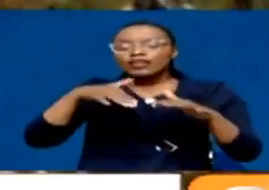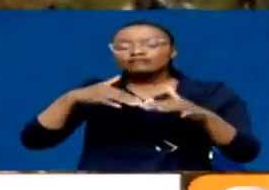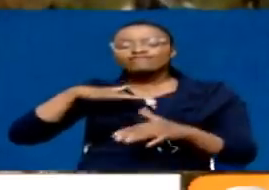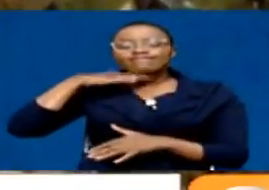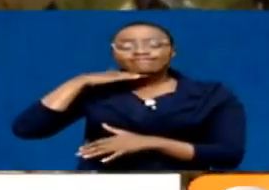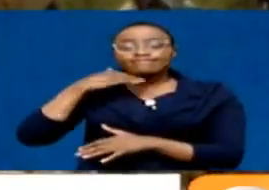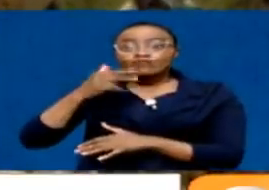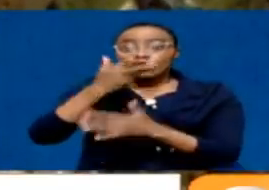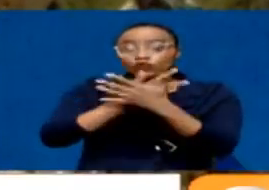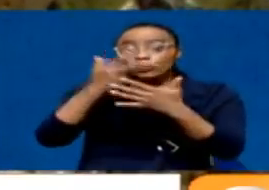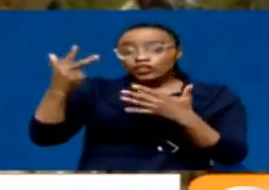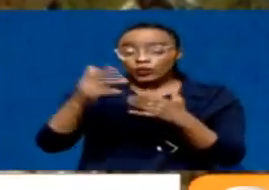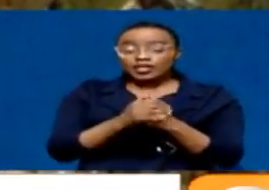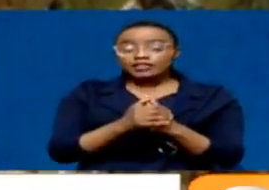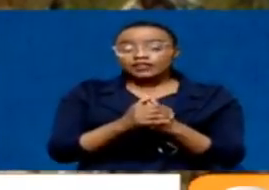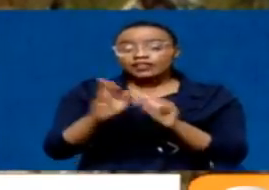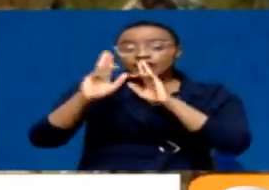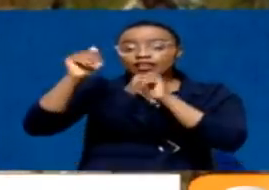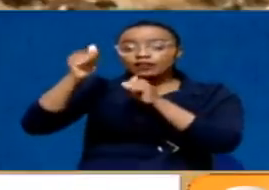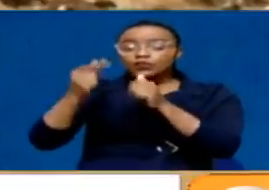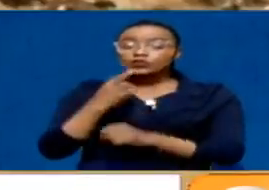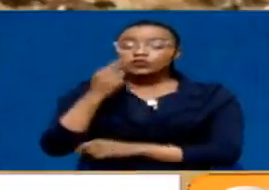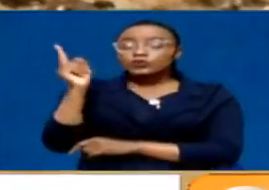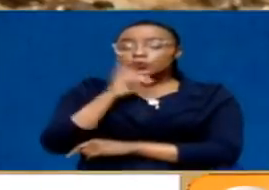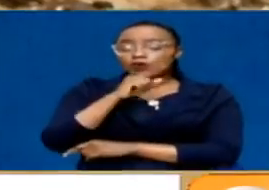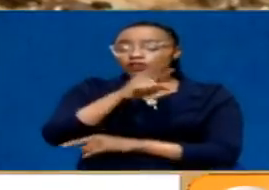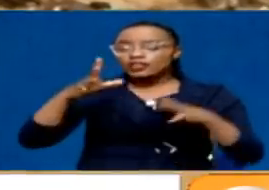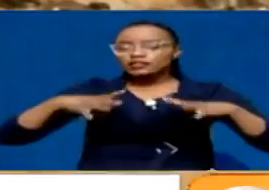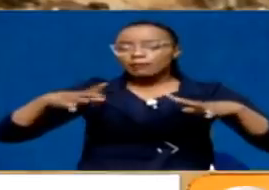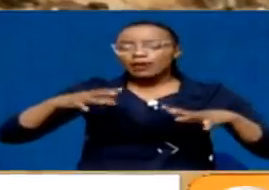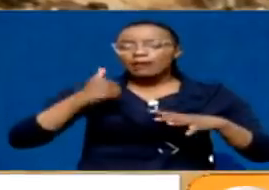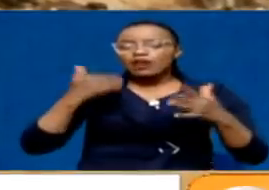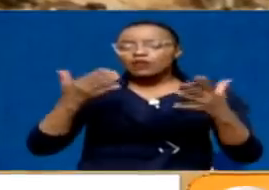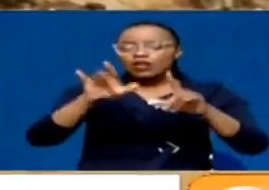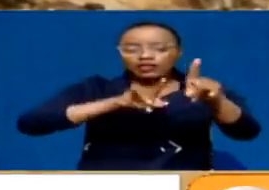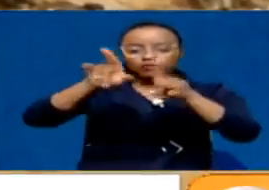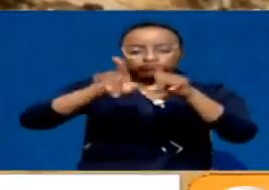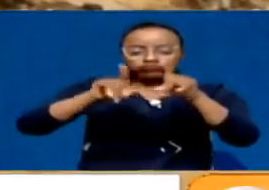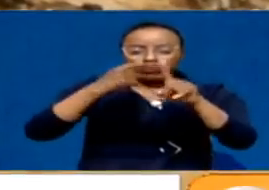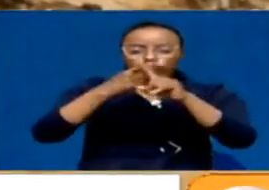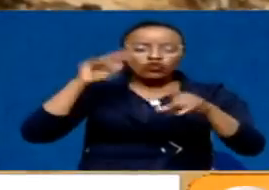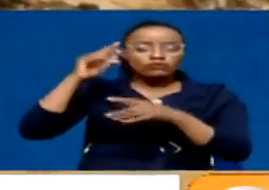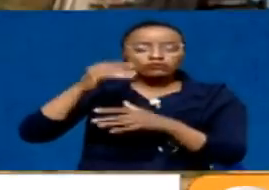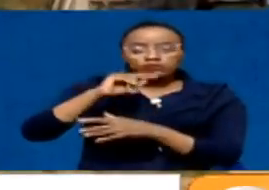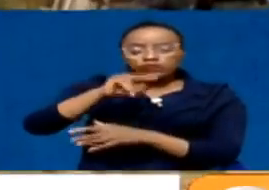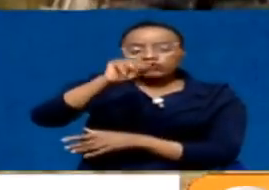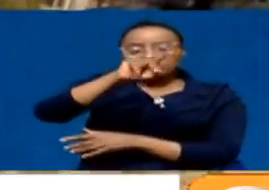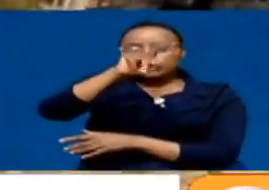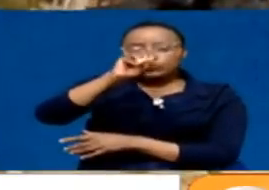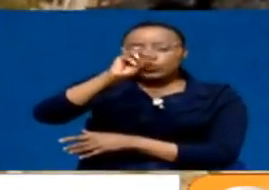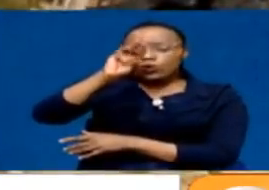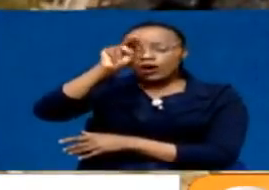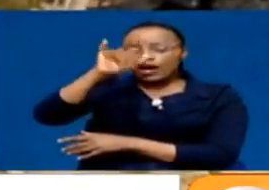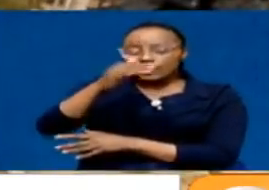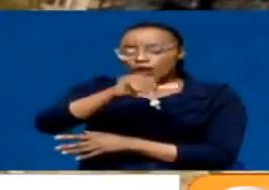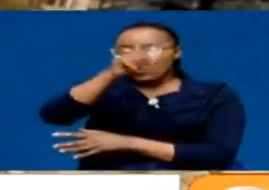wiki tatu. Kulingana na ripoti iliyowasilishwa, watu hao walikuwa katika safari ya kutoka kisiwa cha Nzwani